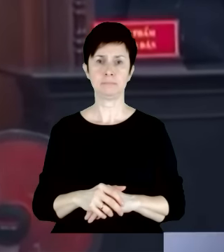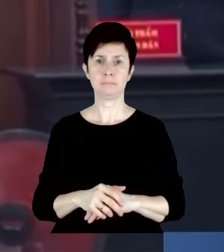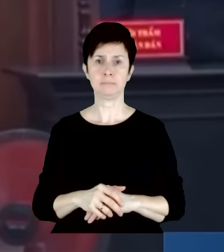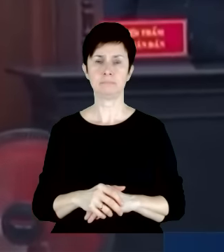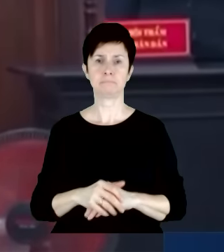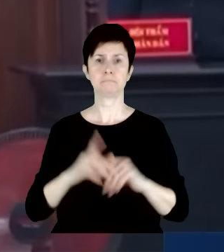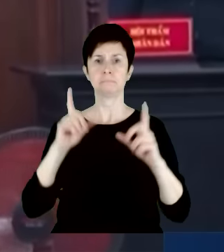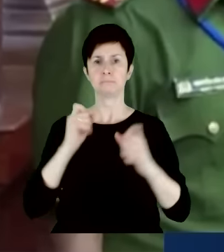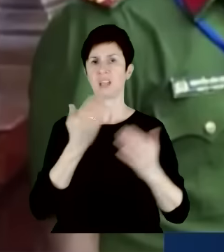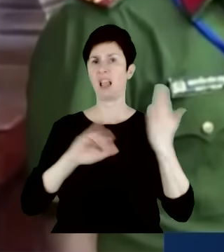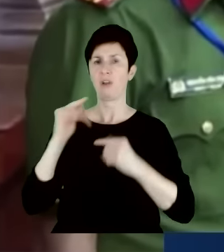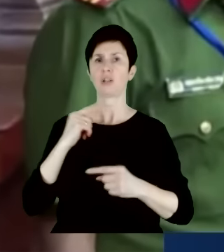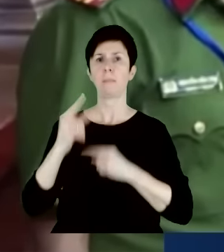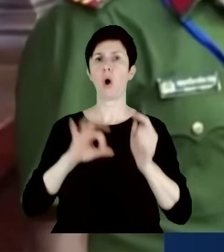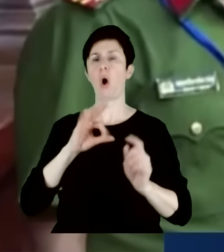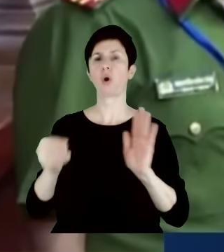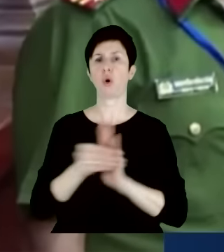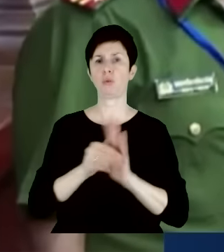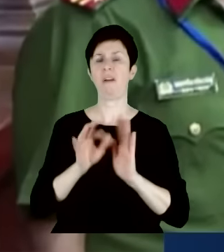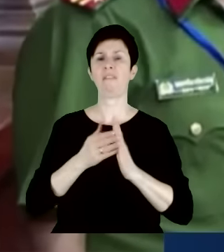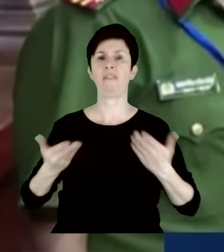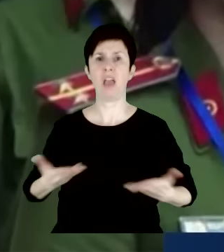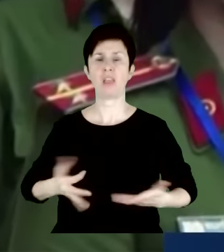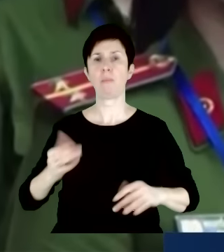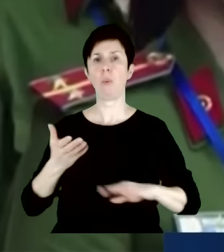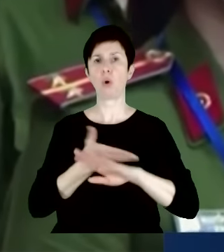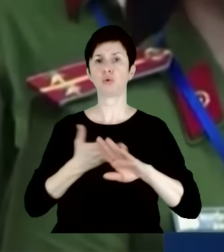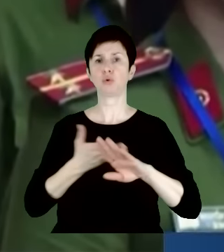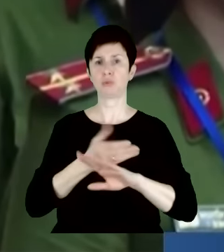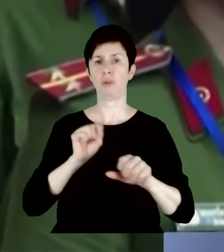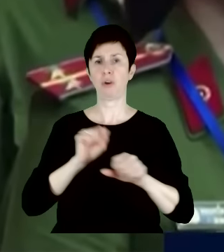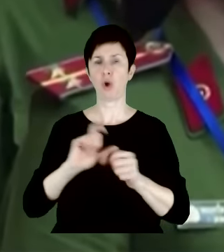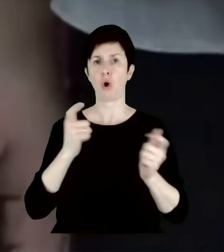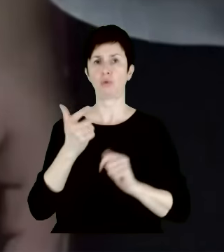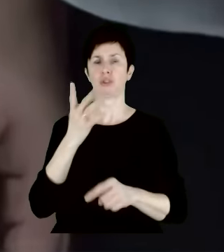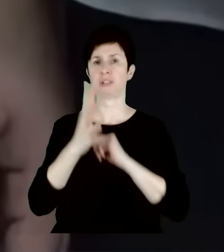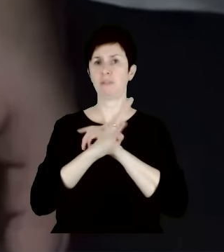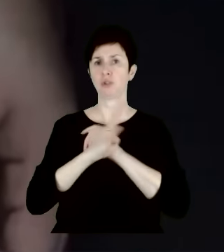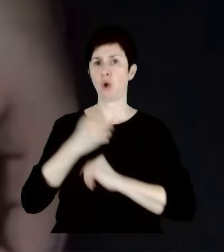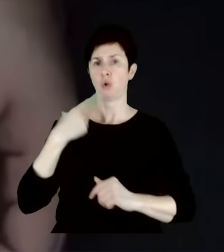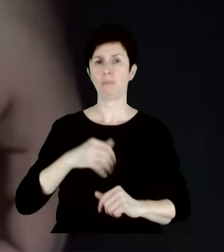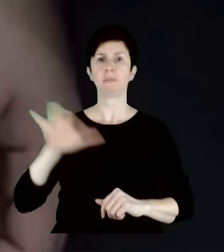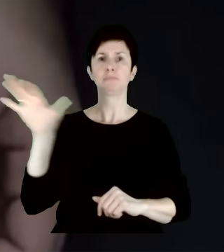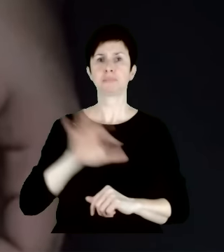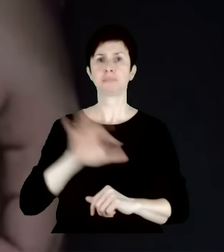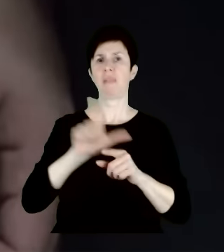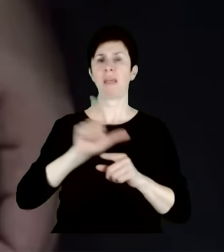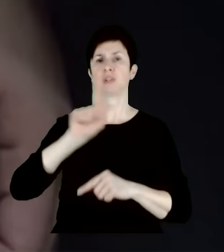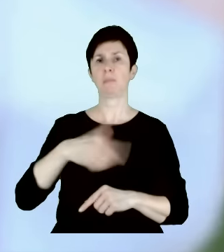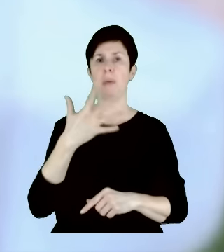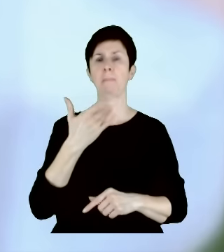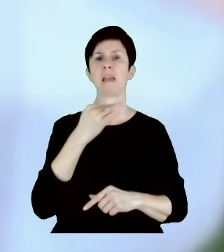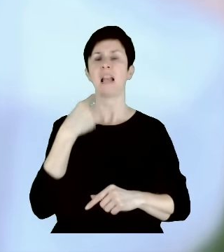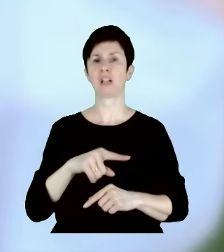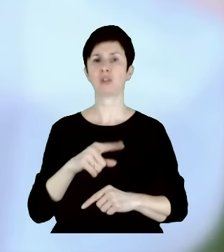Rozpoczął się największy proces o korupcję w historii Wietnamu. O oszustwo finansowe oskarżonych jest ponad 90 osób. Skradziono 12,5 miliarda dolarów, które za pomocą firm